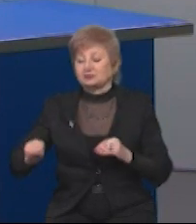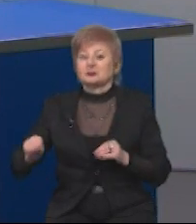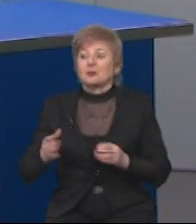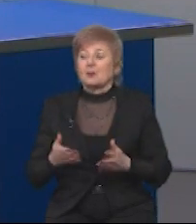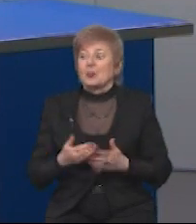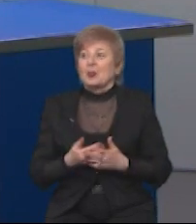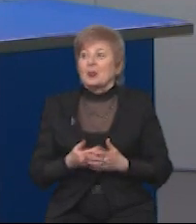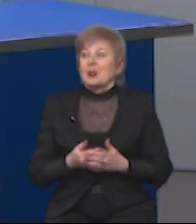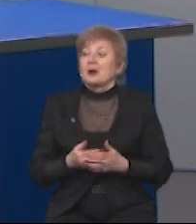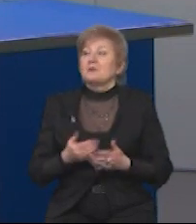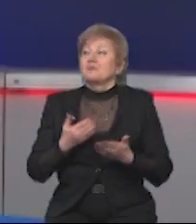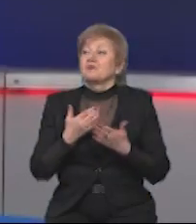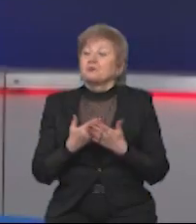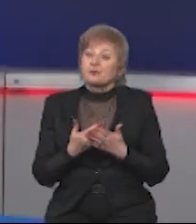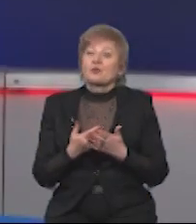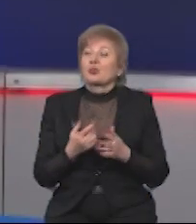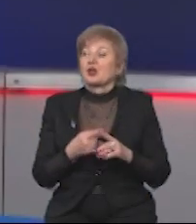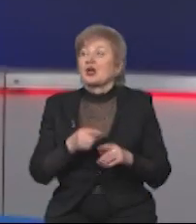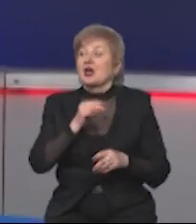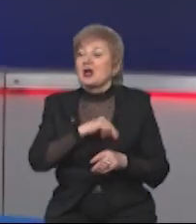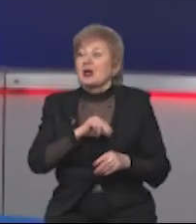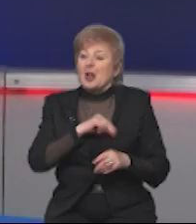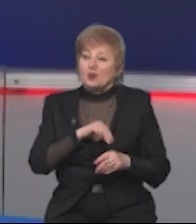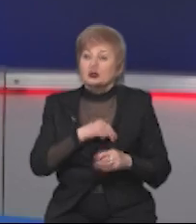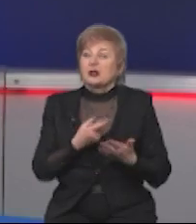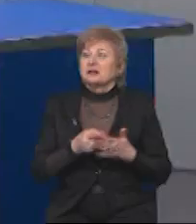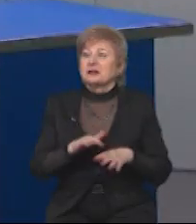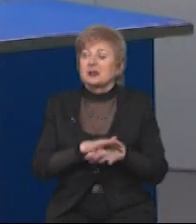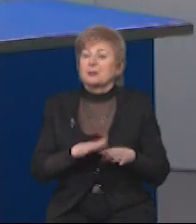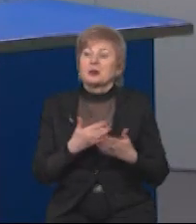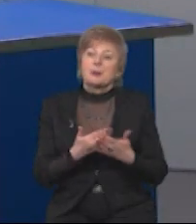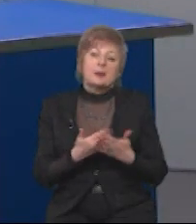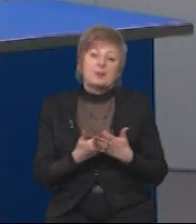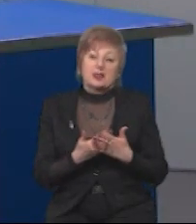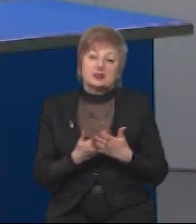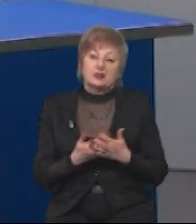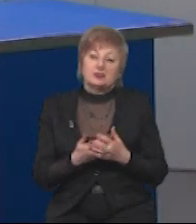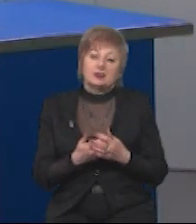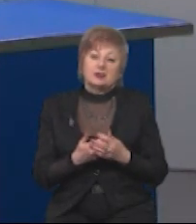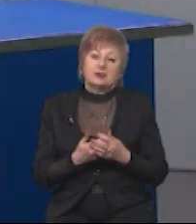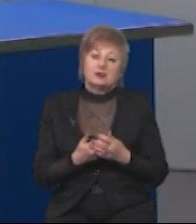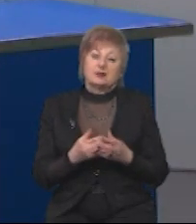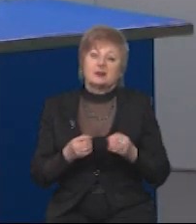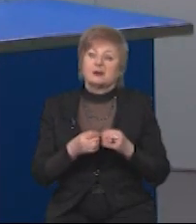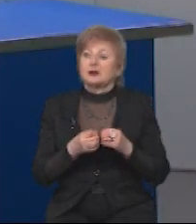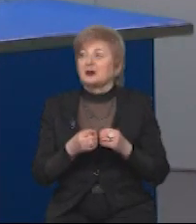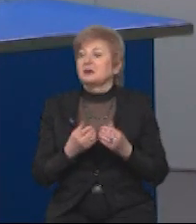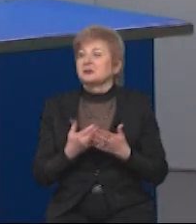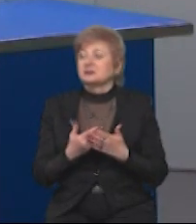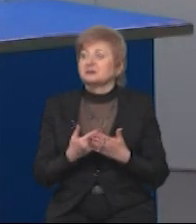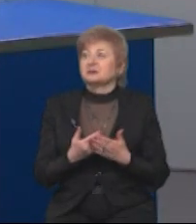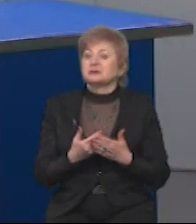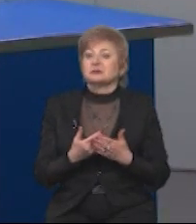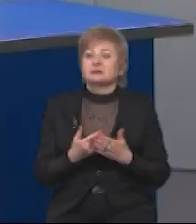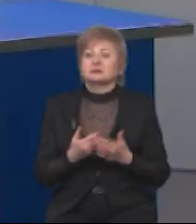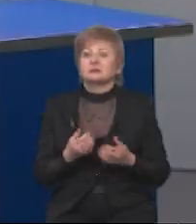Ні, він зимою ніколи не працює. Працює він приблизно там 20-х чисел відкривається, ну, в